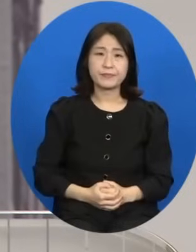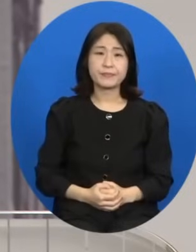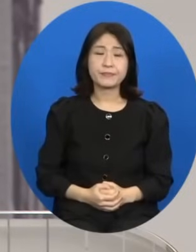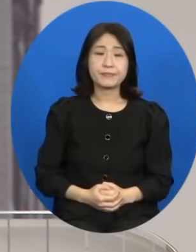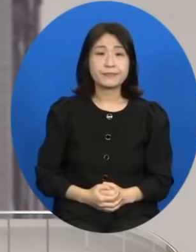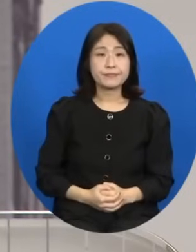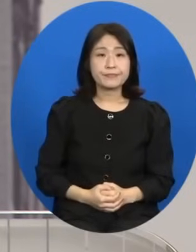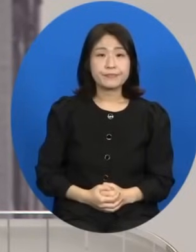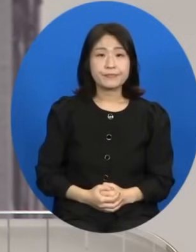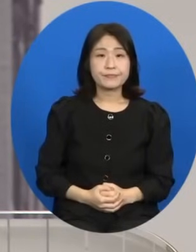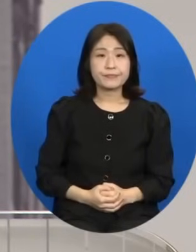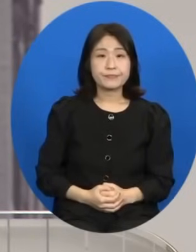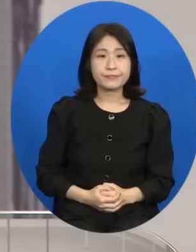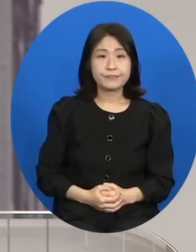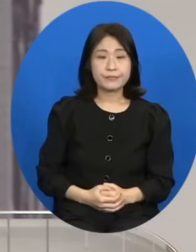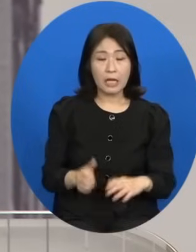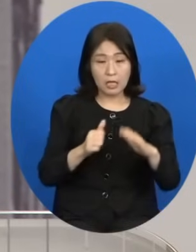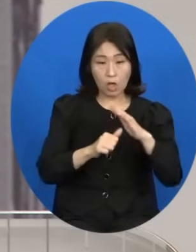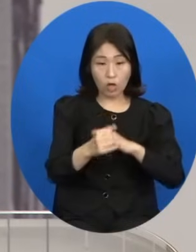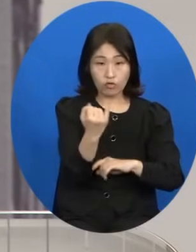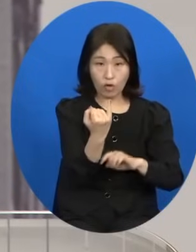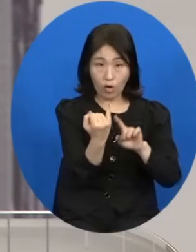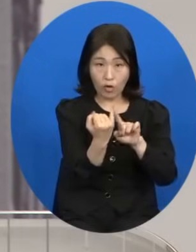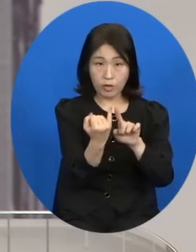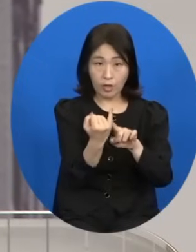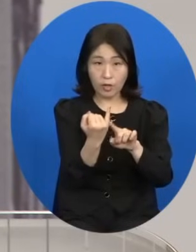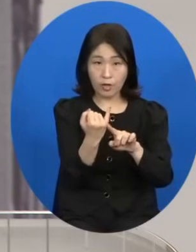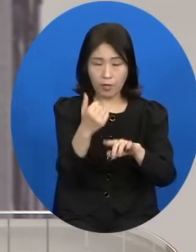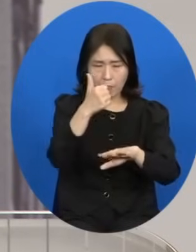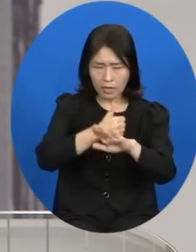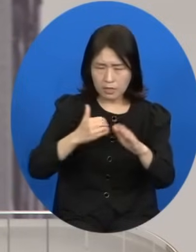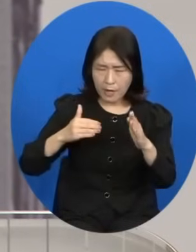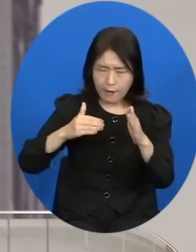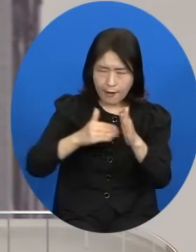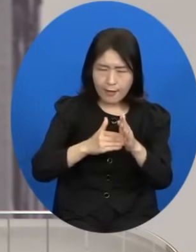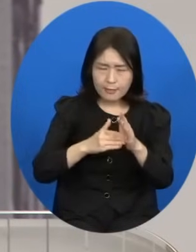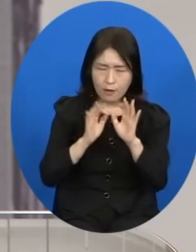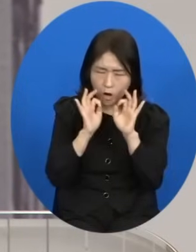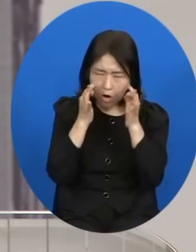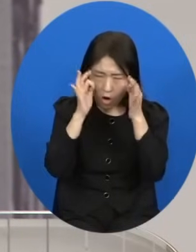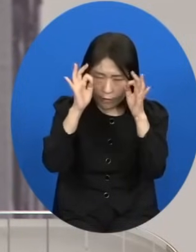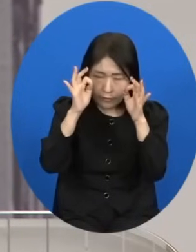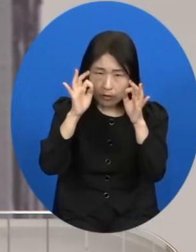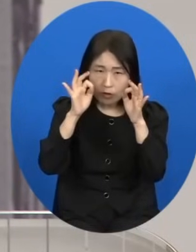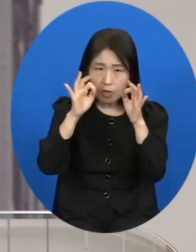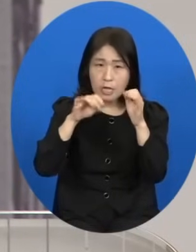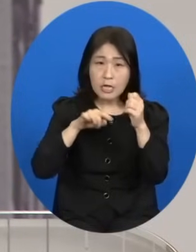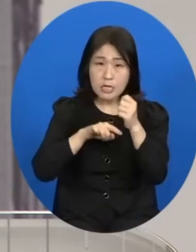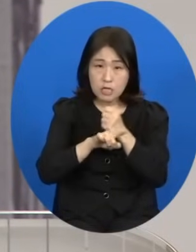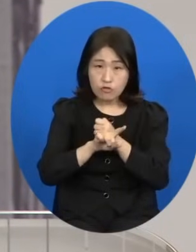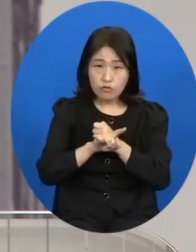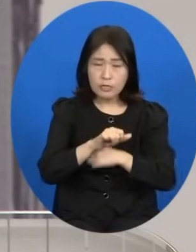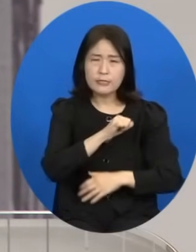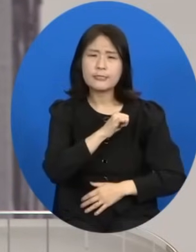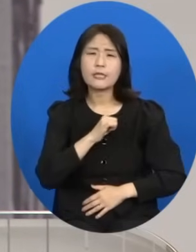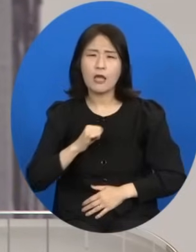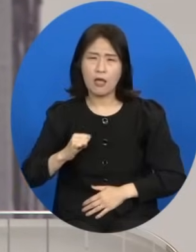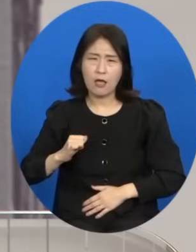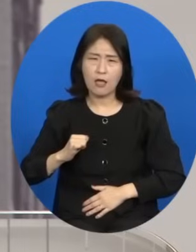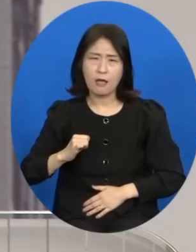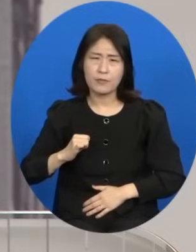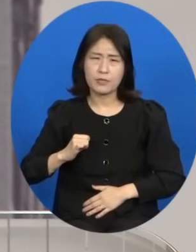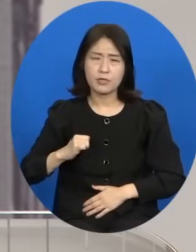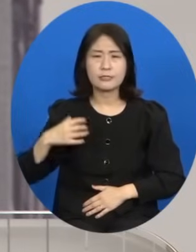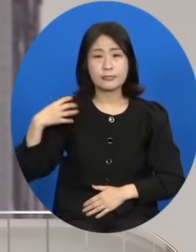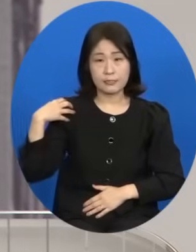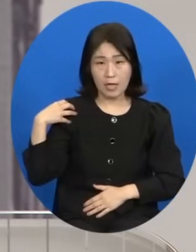그녀가 끝까지 완주하고 했던 그 기간에 얻었던 가지고 있었던 덕목 끈기 인내 자신에게 맡겨진